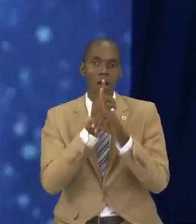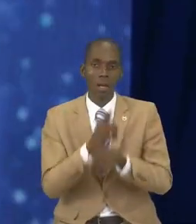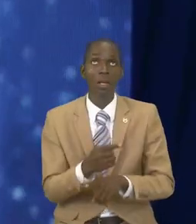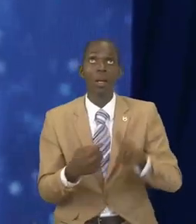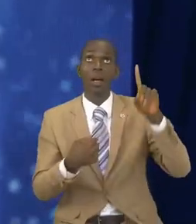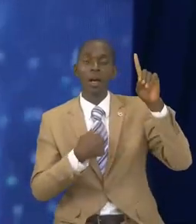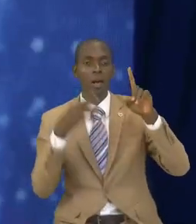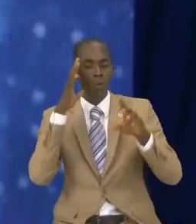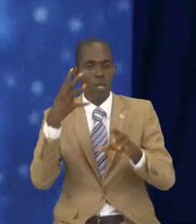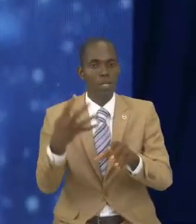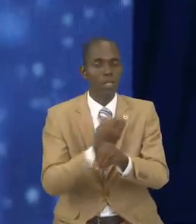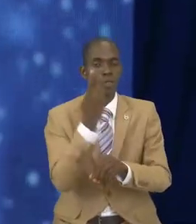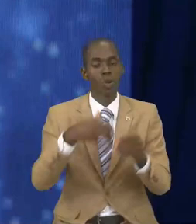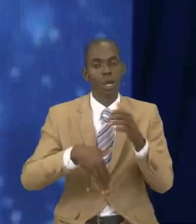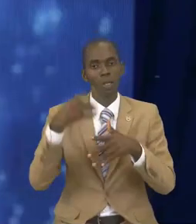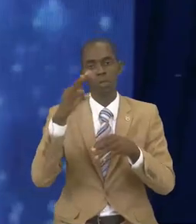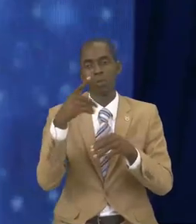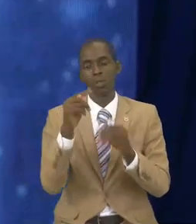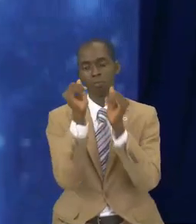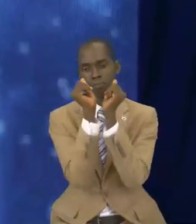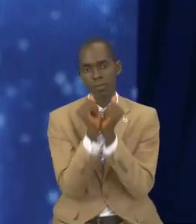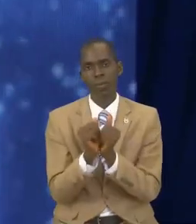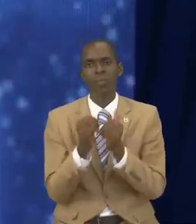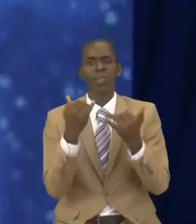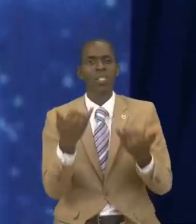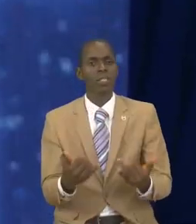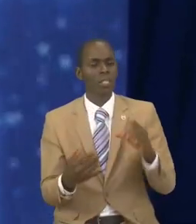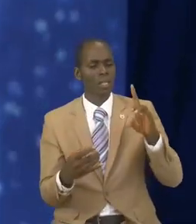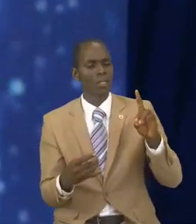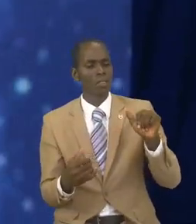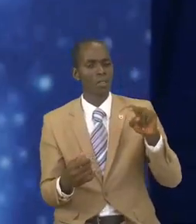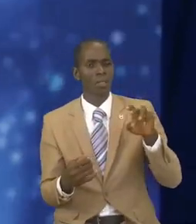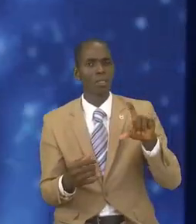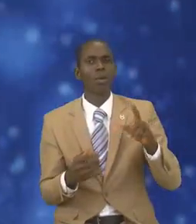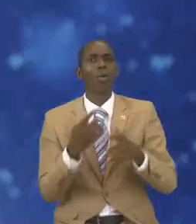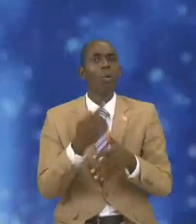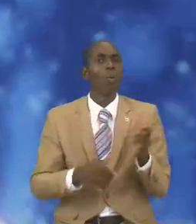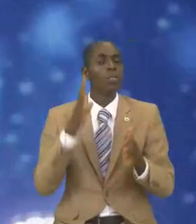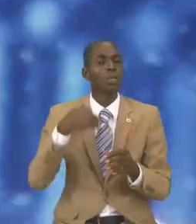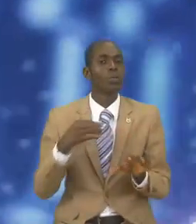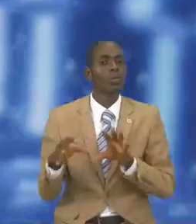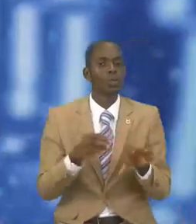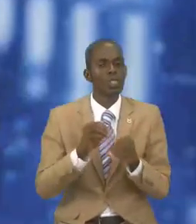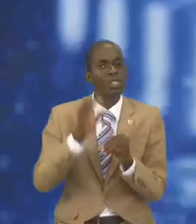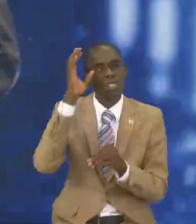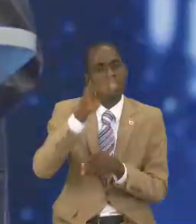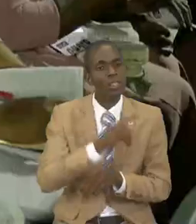j'exaucerai, je vous ramènerai, je vous sortirai de la captivité. Daniel, comment est-ce qu'il a fait en cherchant le Seigneur? Daniel chapitre 9,